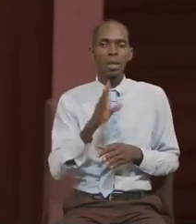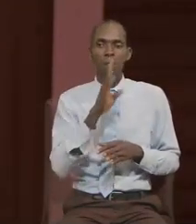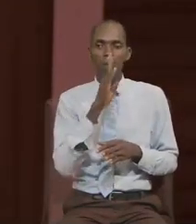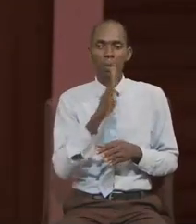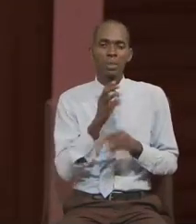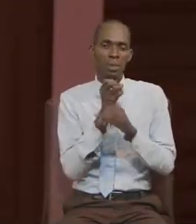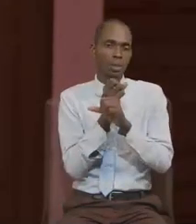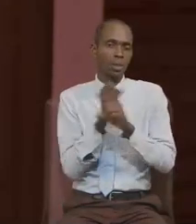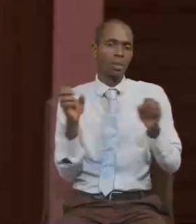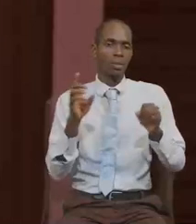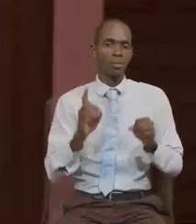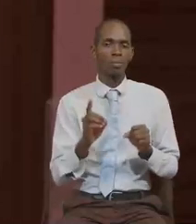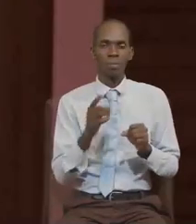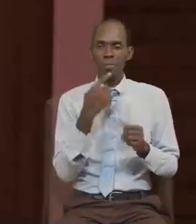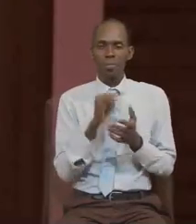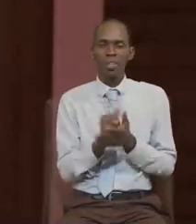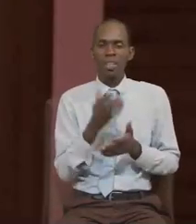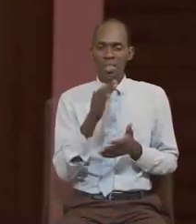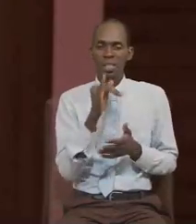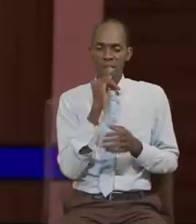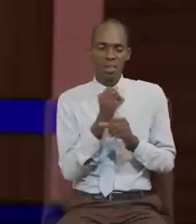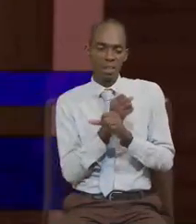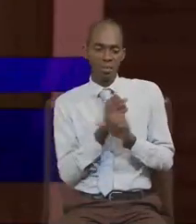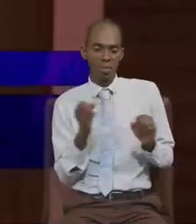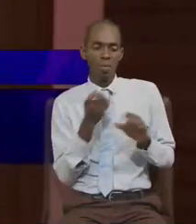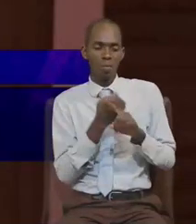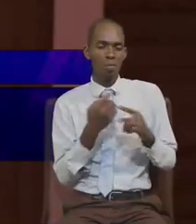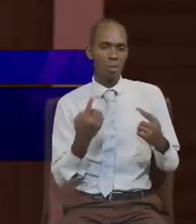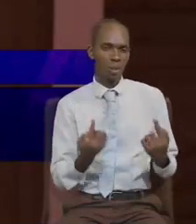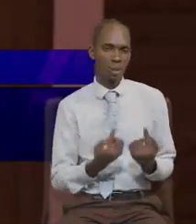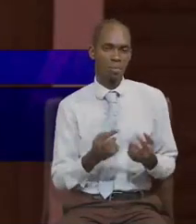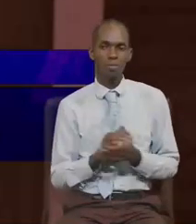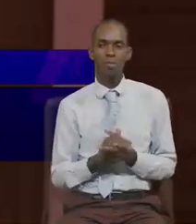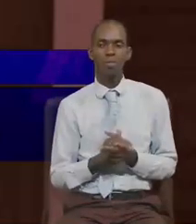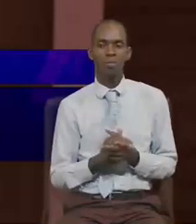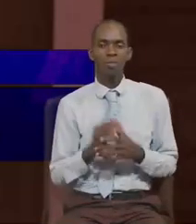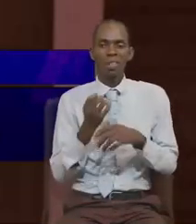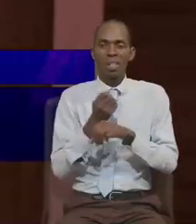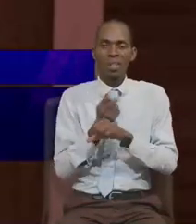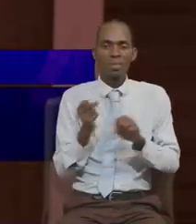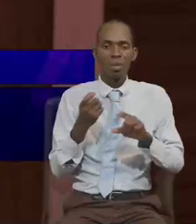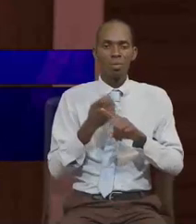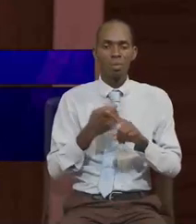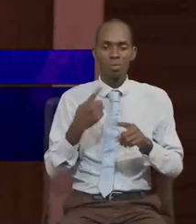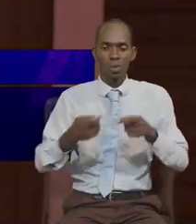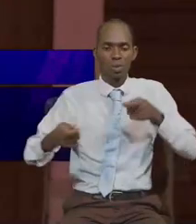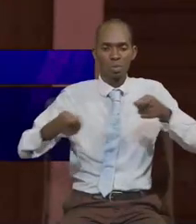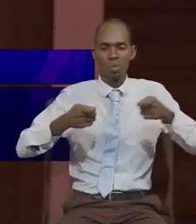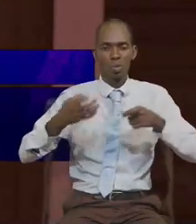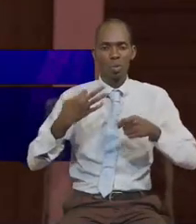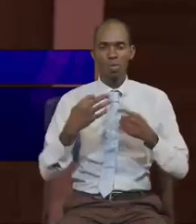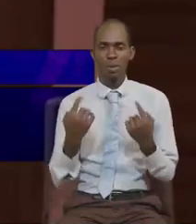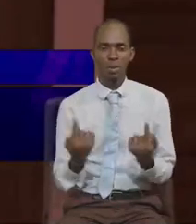Il dit que le salut du péché, le salut de la domination du péché,